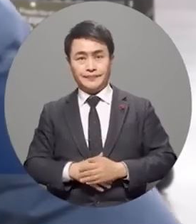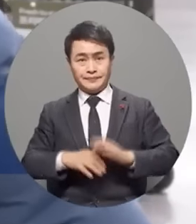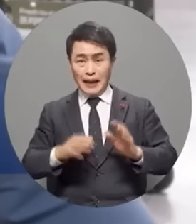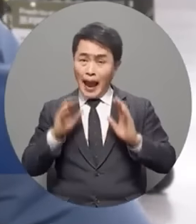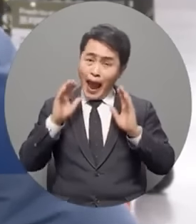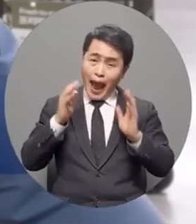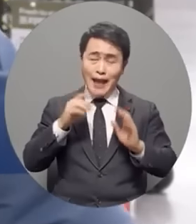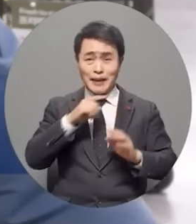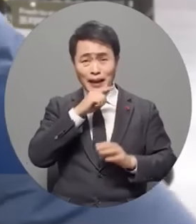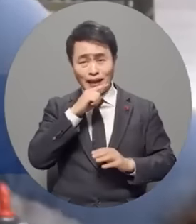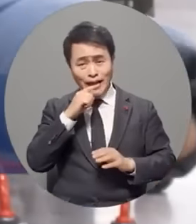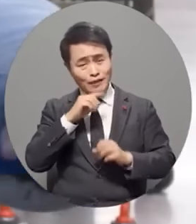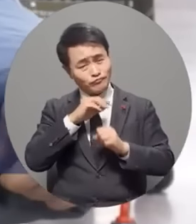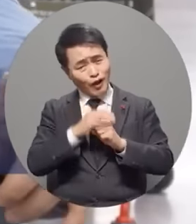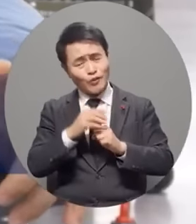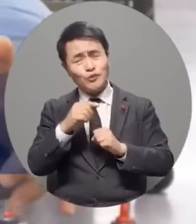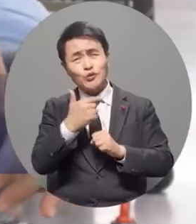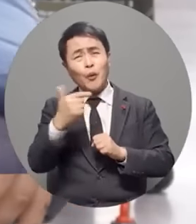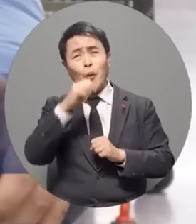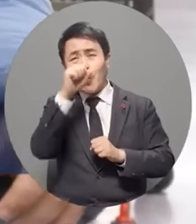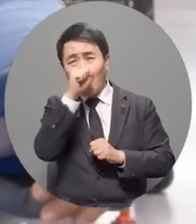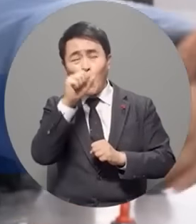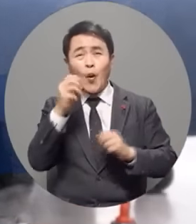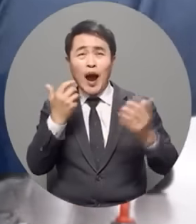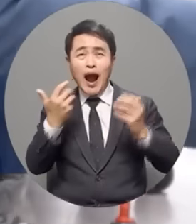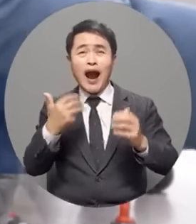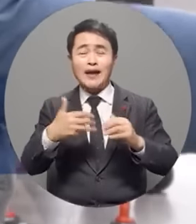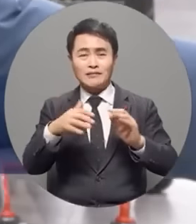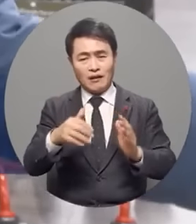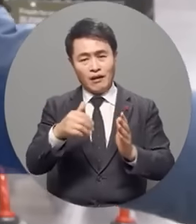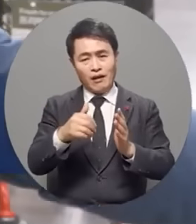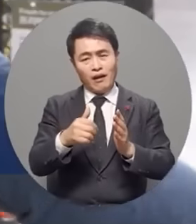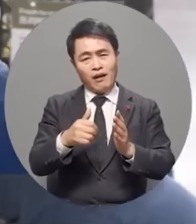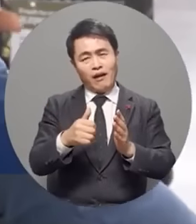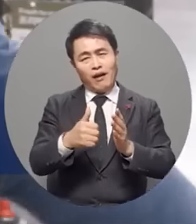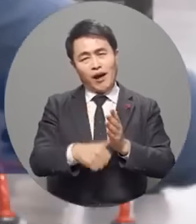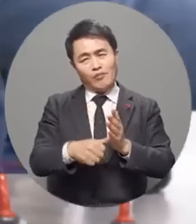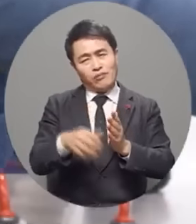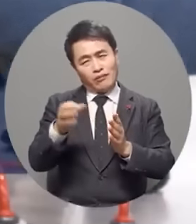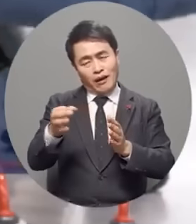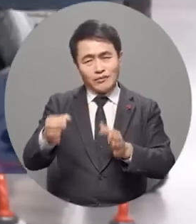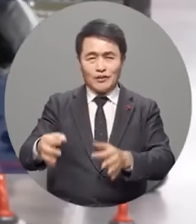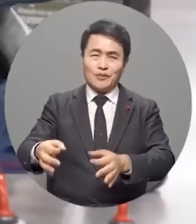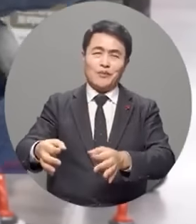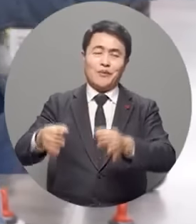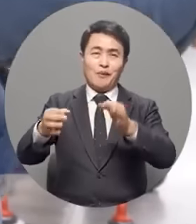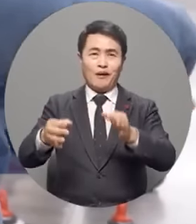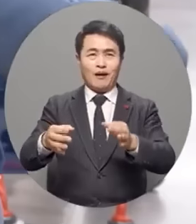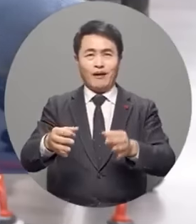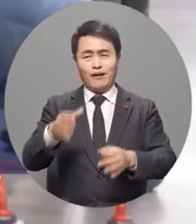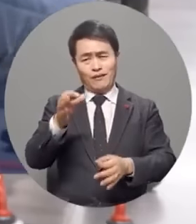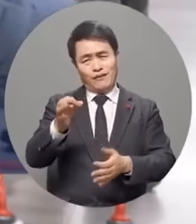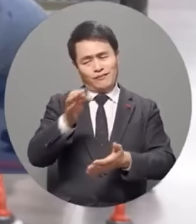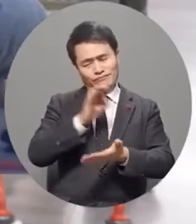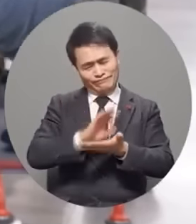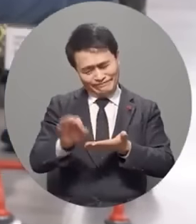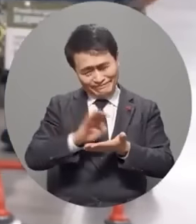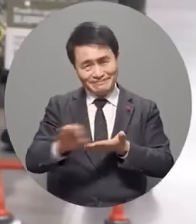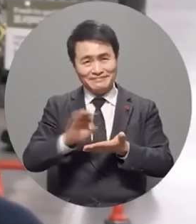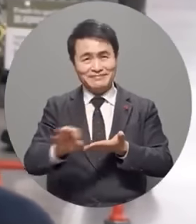애기도 딸기랑 사과 너무 좋아하는데 그 물가가 너무 올라가지고 돈이 너무 많이 들어요.